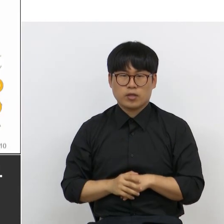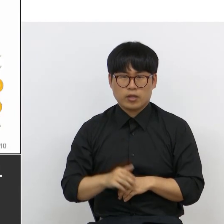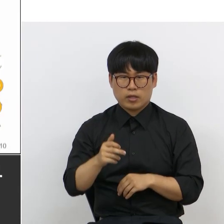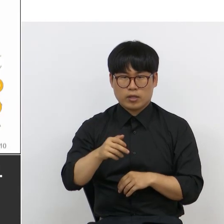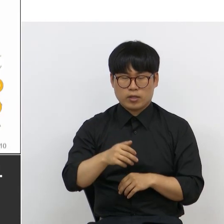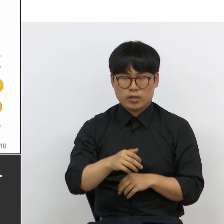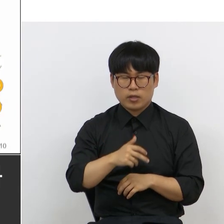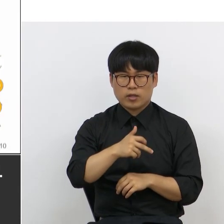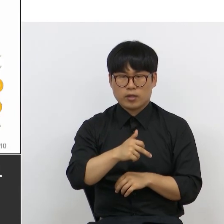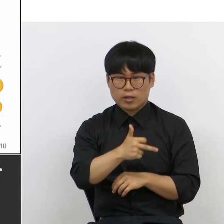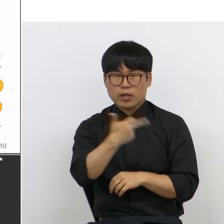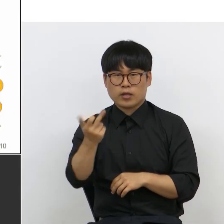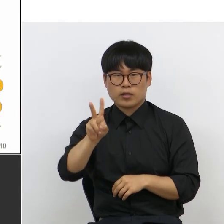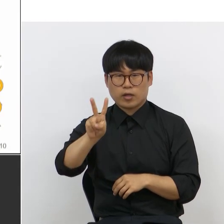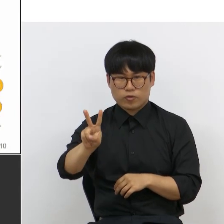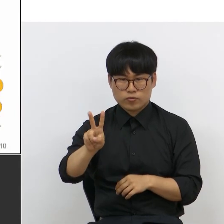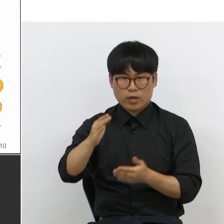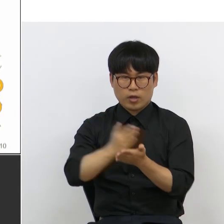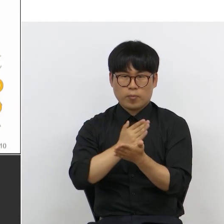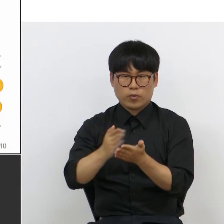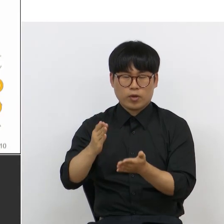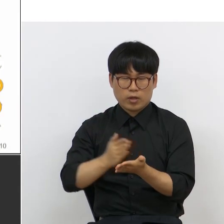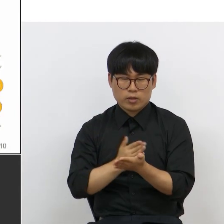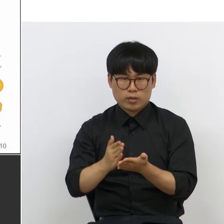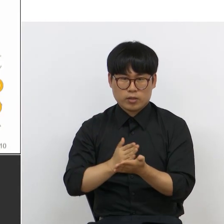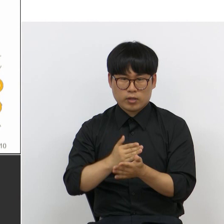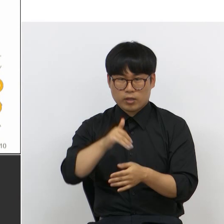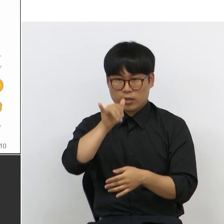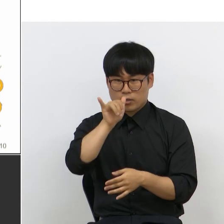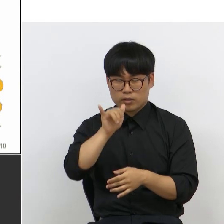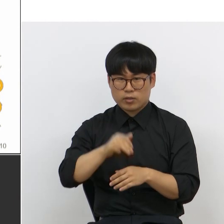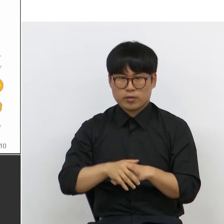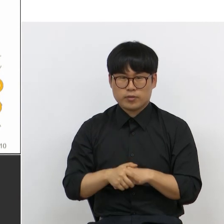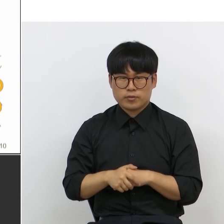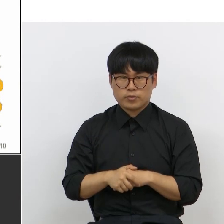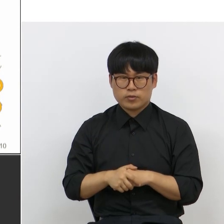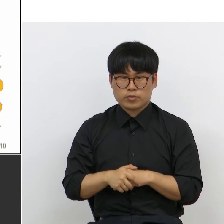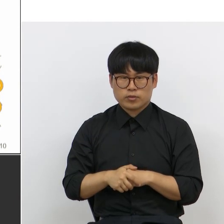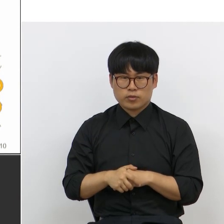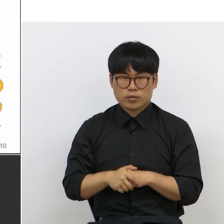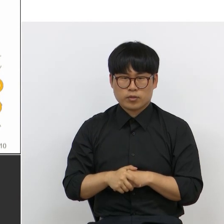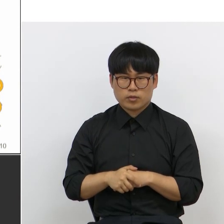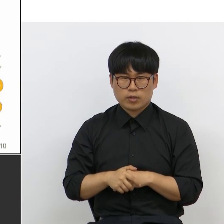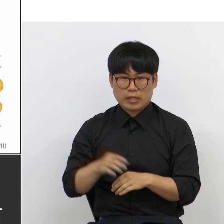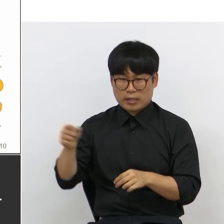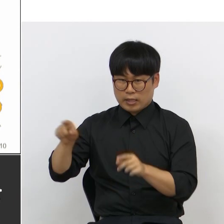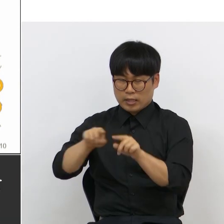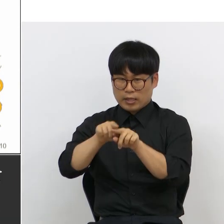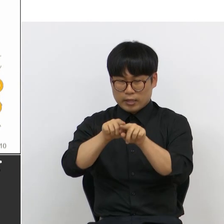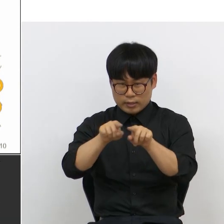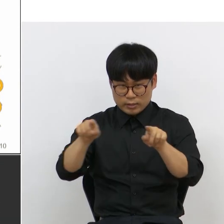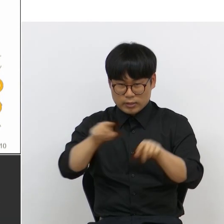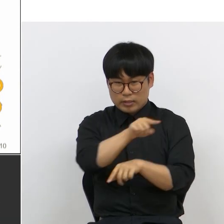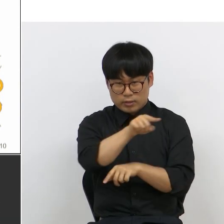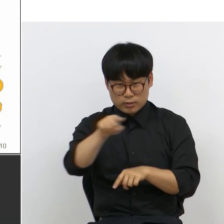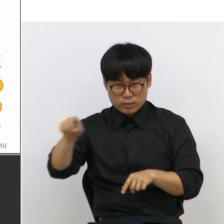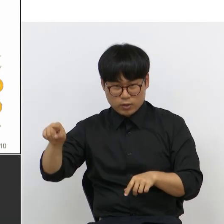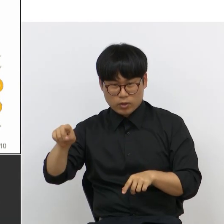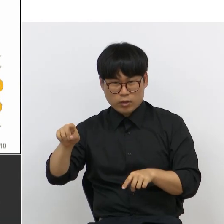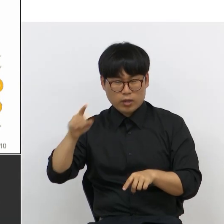크게 이제 직선과 구분 전극을 비교하는 논문들이 많이 나옵니다. 이런 직선형의 전극은